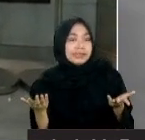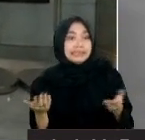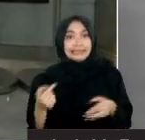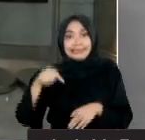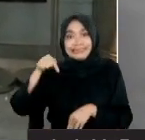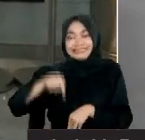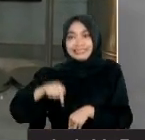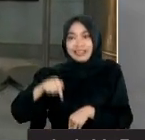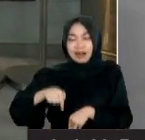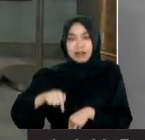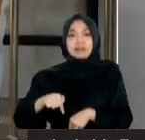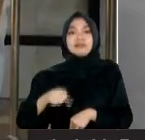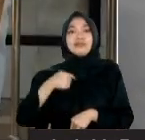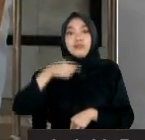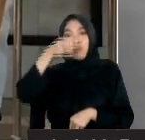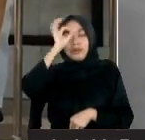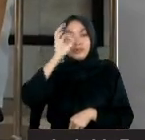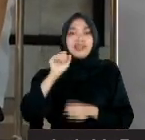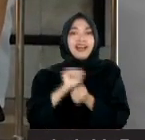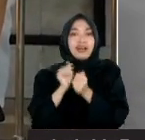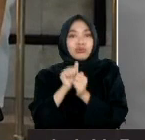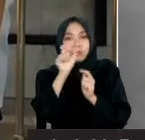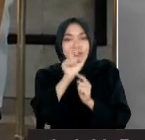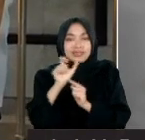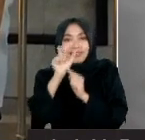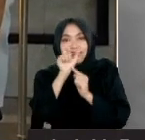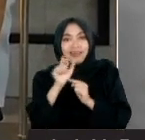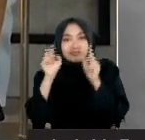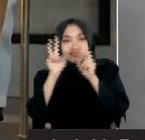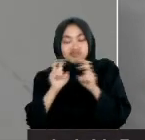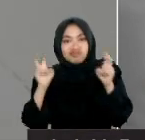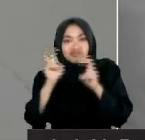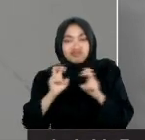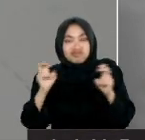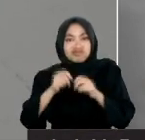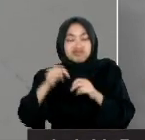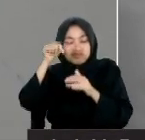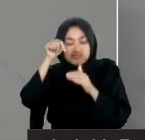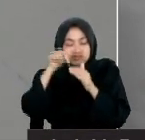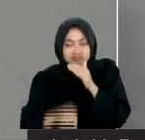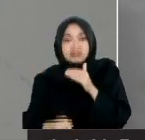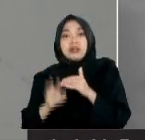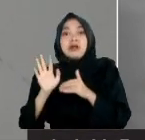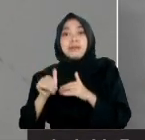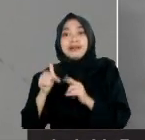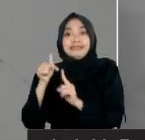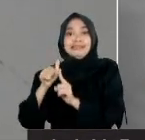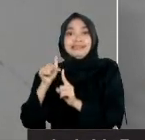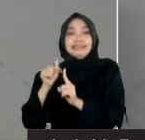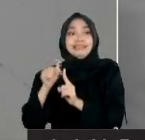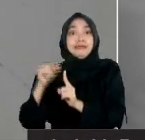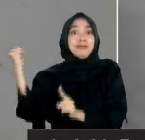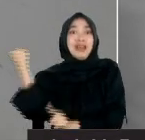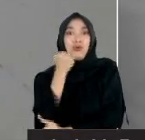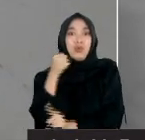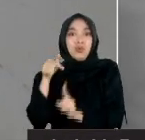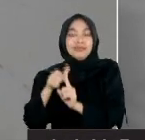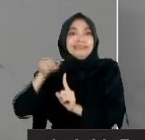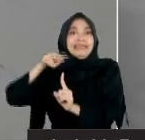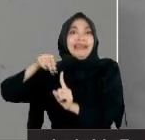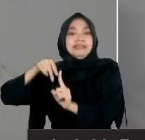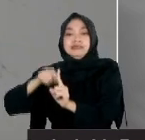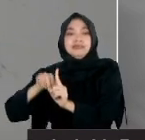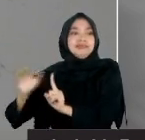kami sedang melaksanakan penyelidikan dan penyidikan dan berusaha untuk melakukan pencarian kepada